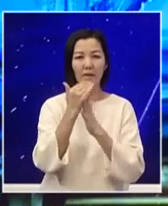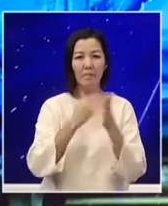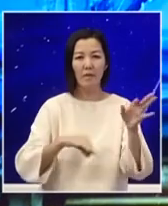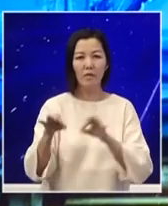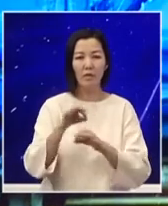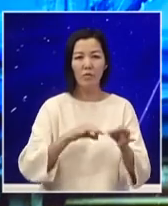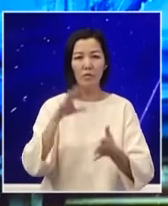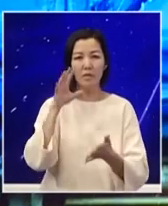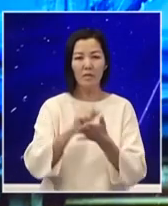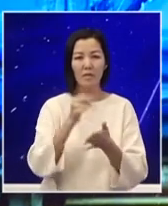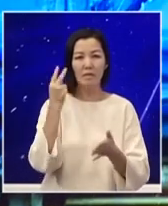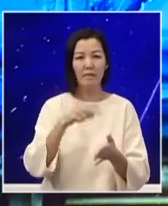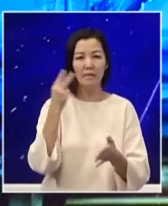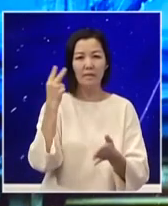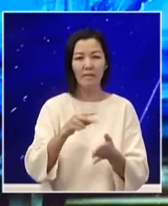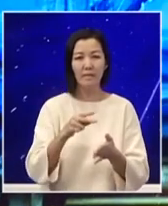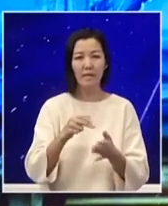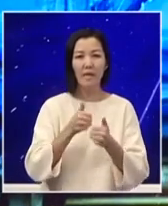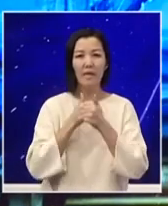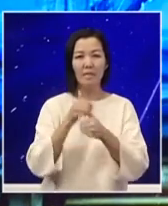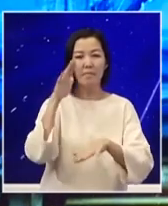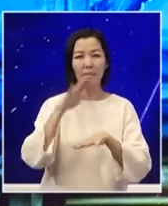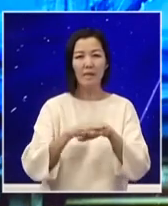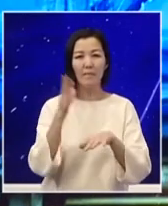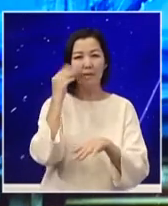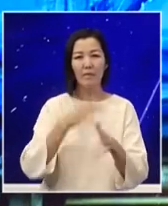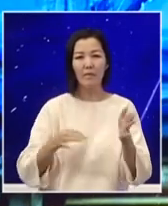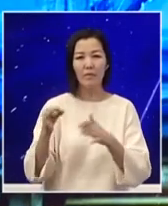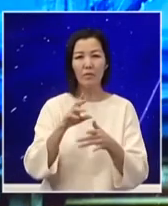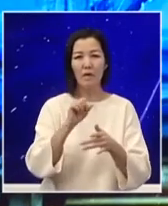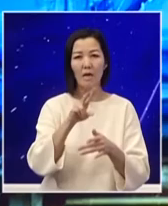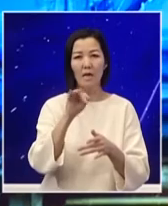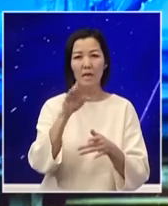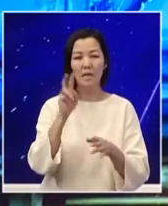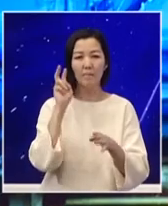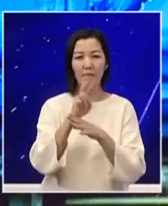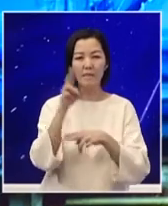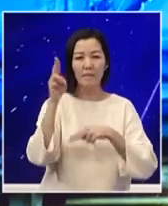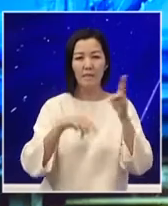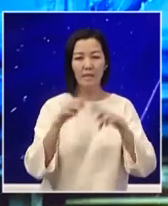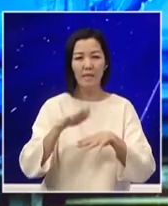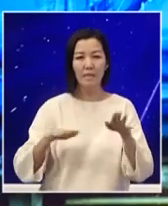рамках дорожной карты занятости 2020. Заместитель акима Алматинской области Рустам Али